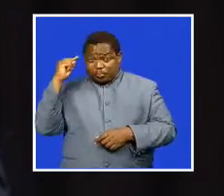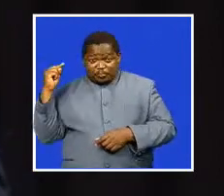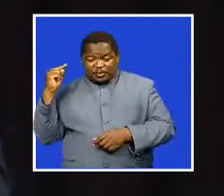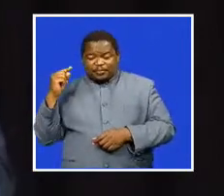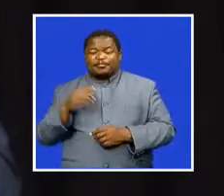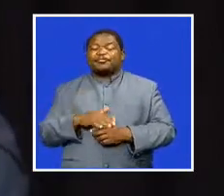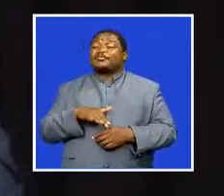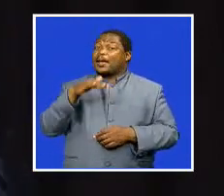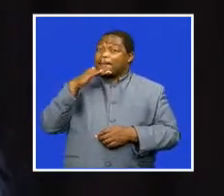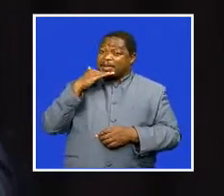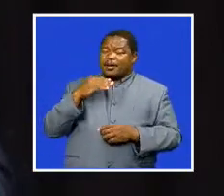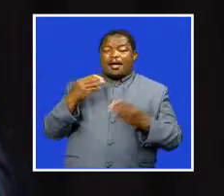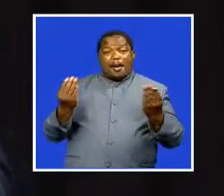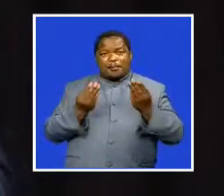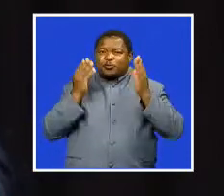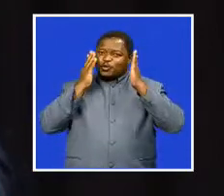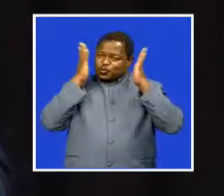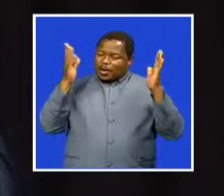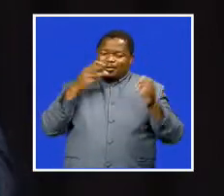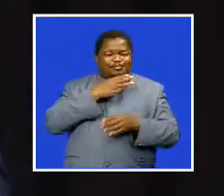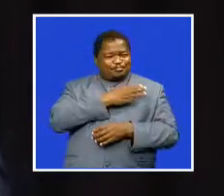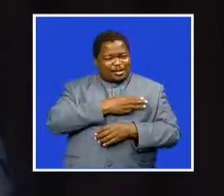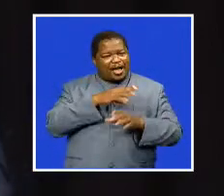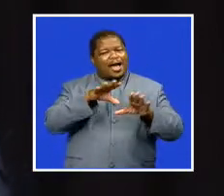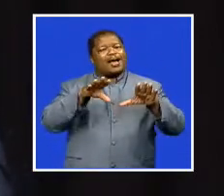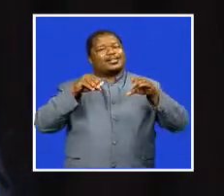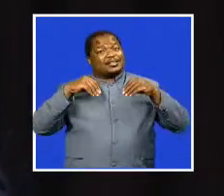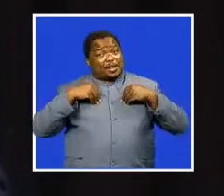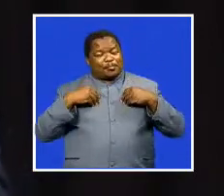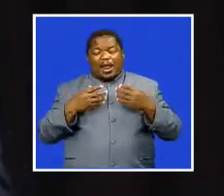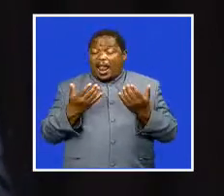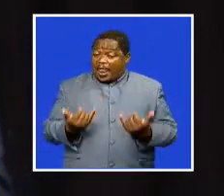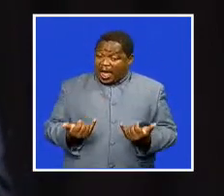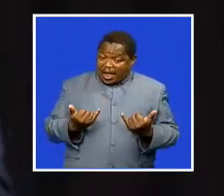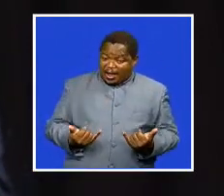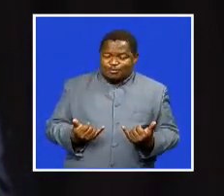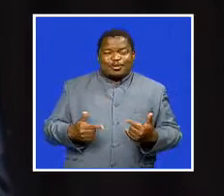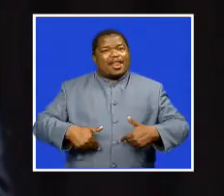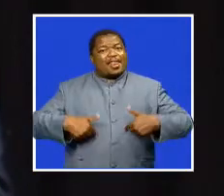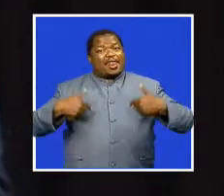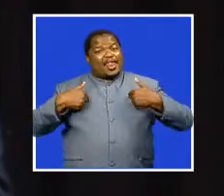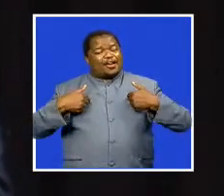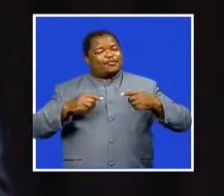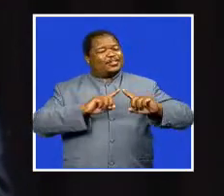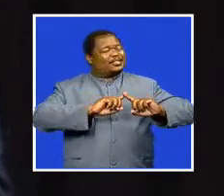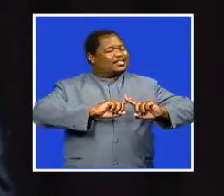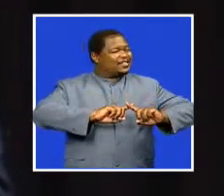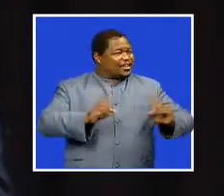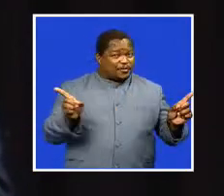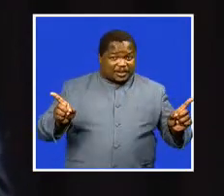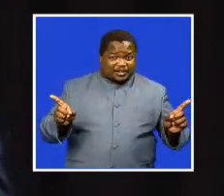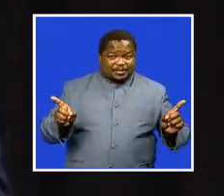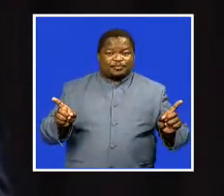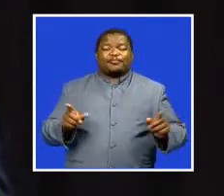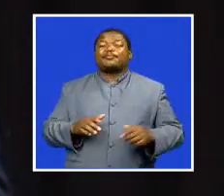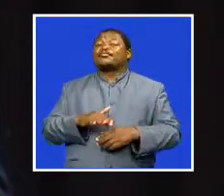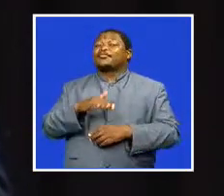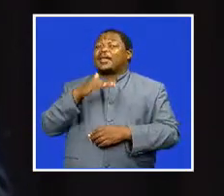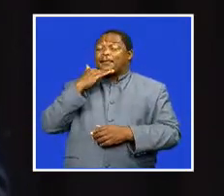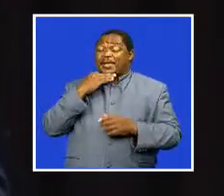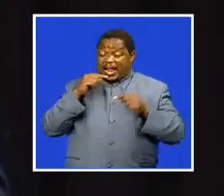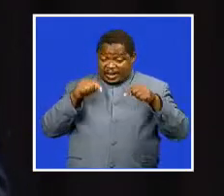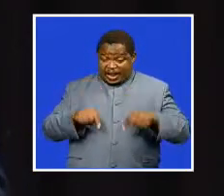impilo ayisafani nayidolo. Sekumele ukuthi sende tindlo ngalokwehlukile ebekunene. Ngiwo ke kakhulu